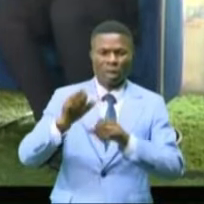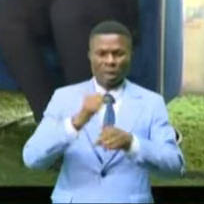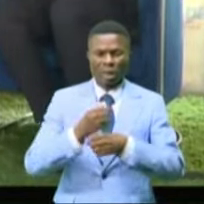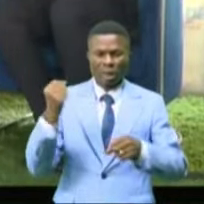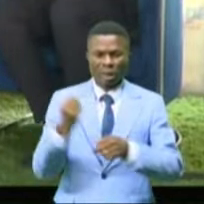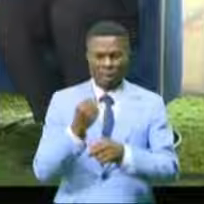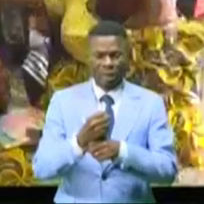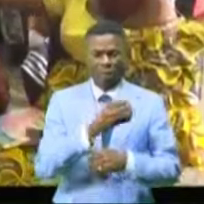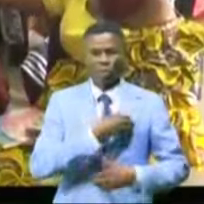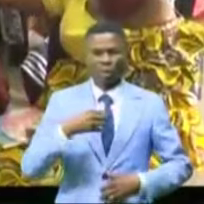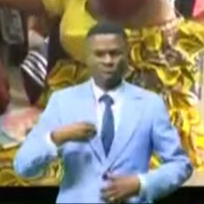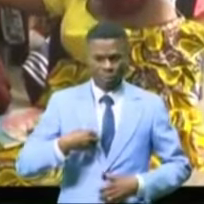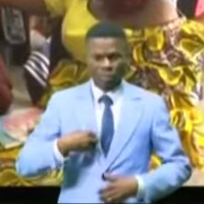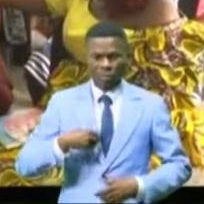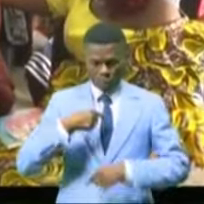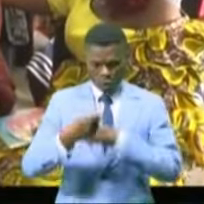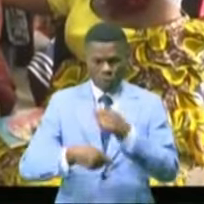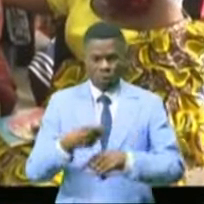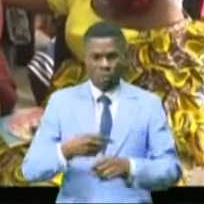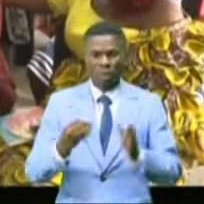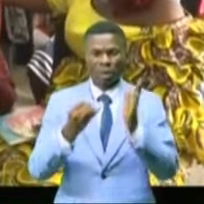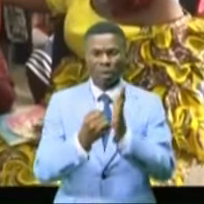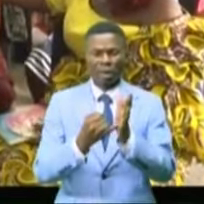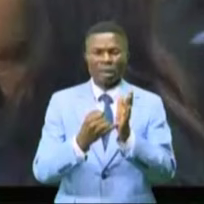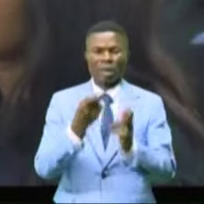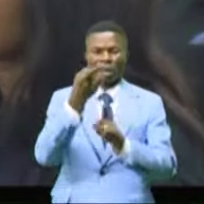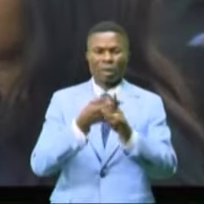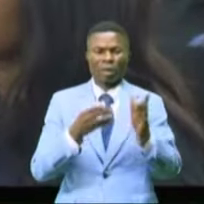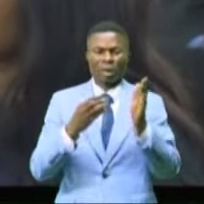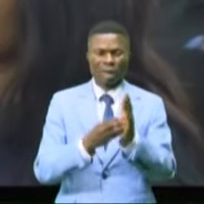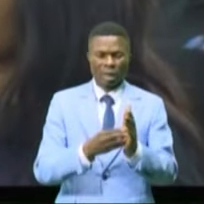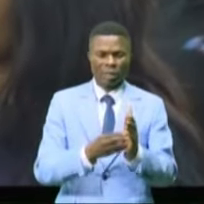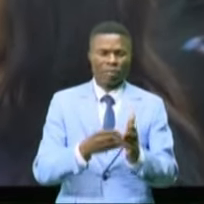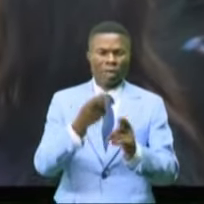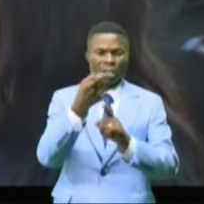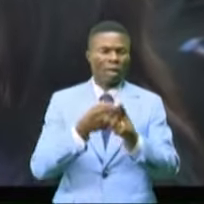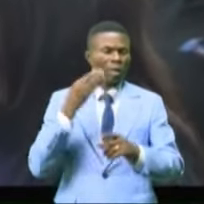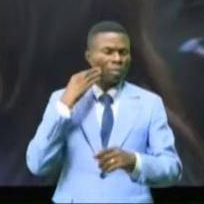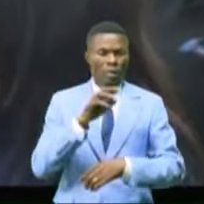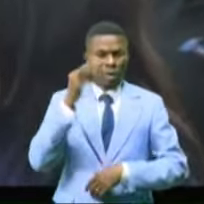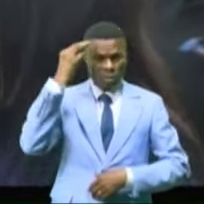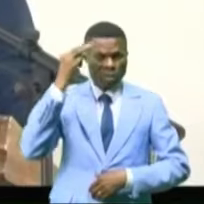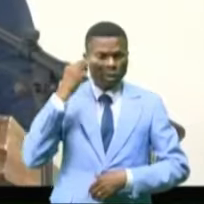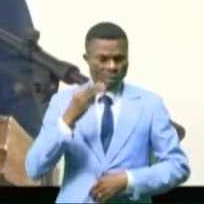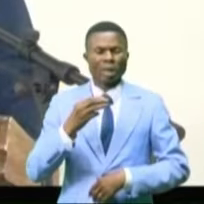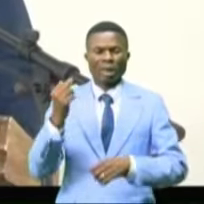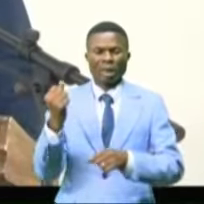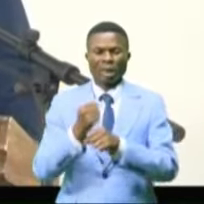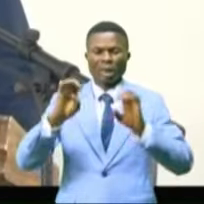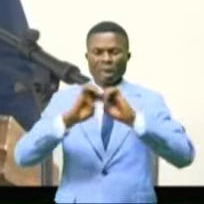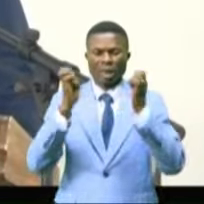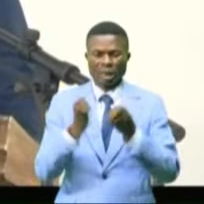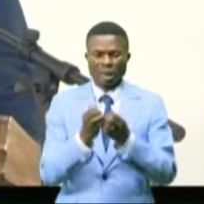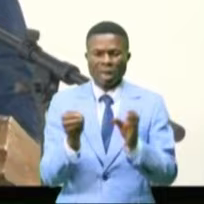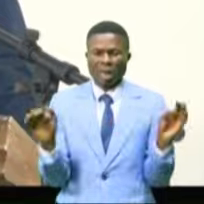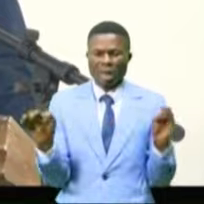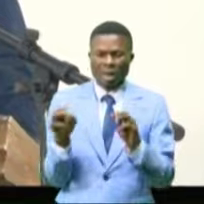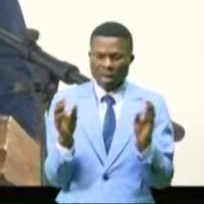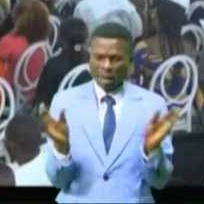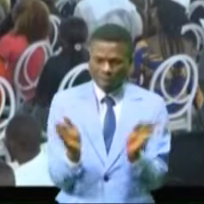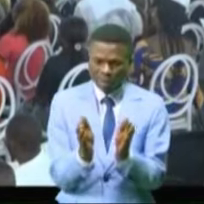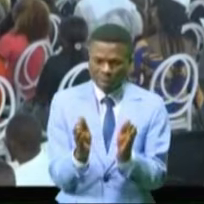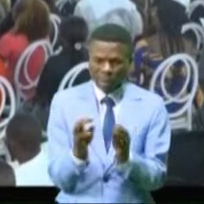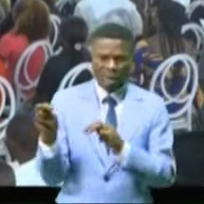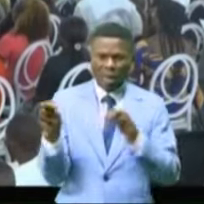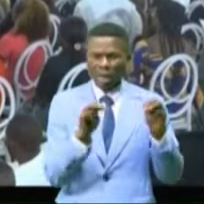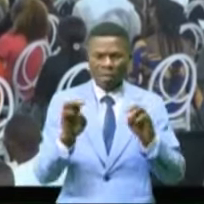l'entrepreneuriat féminin viennent d'être lancées ce samedi 9 mars 2024 par le ministre de l'entrepreneuriat, des petites et moyennes entreprises à la